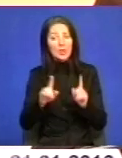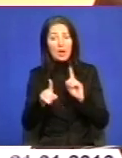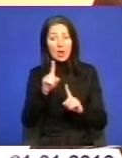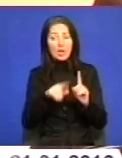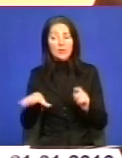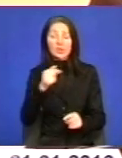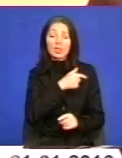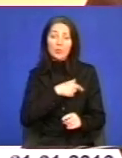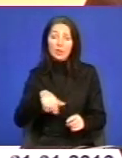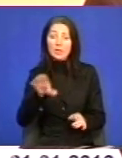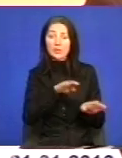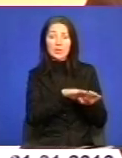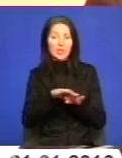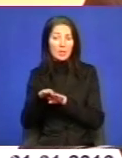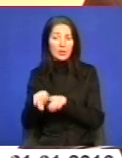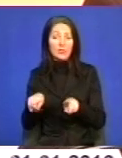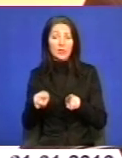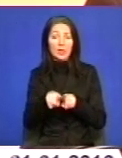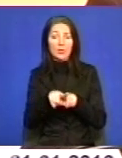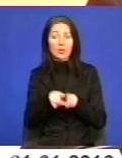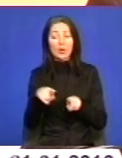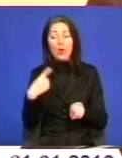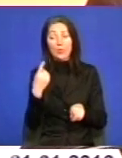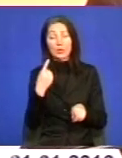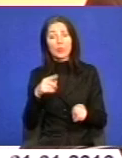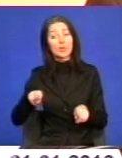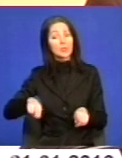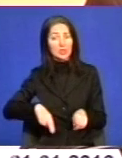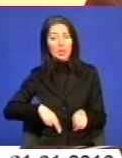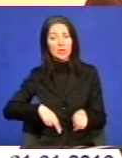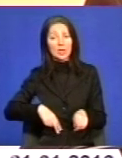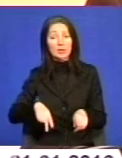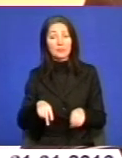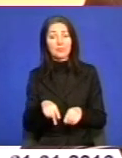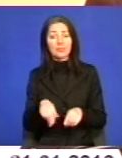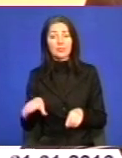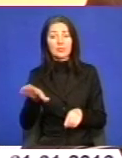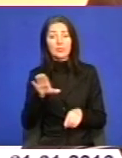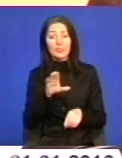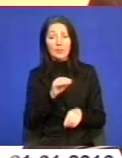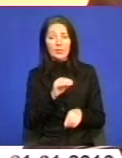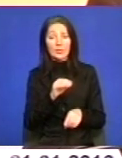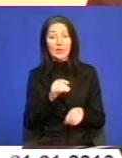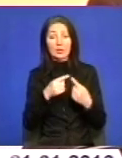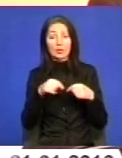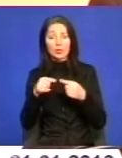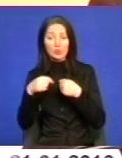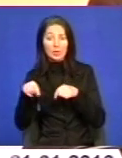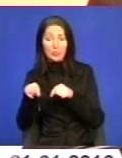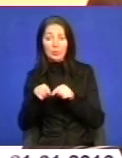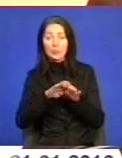всіх депутатів, всіх рівнів, також обласної адміністрації, всіх структурних